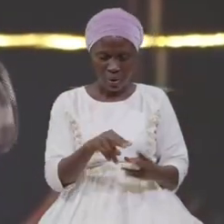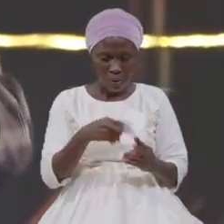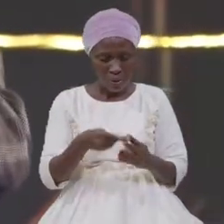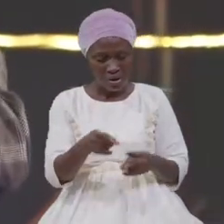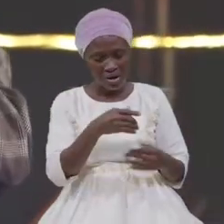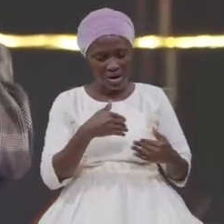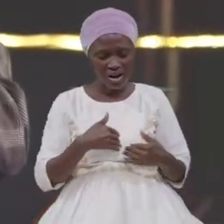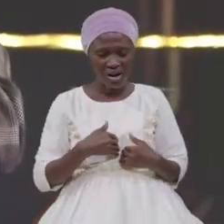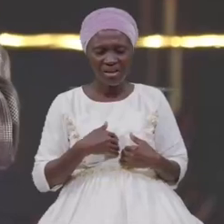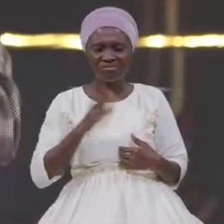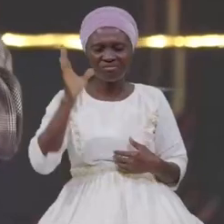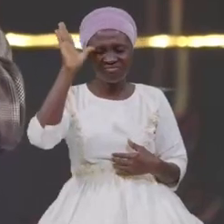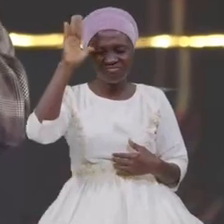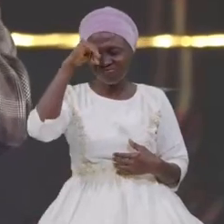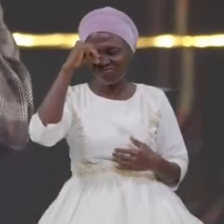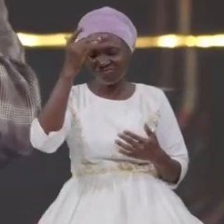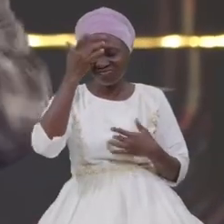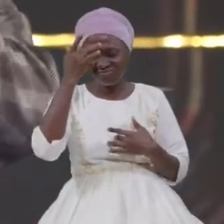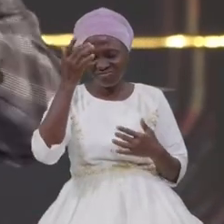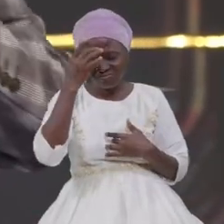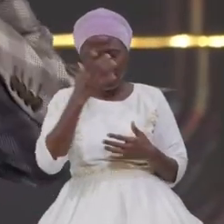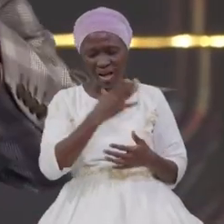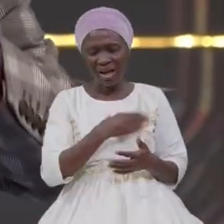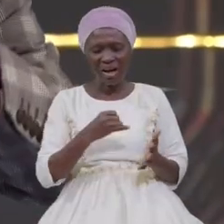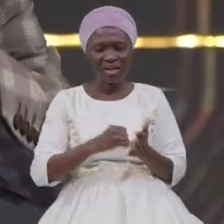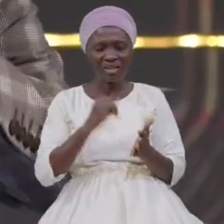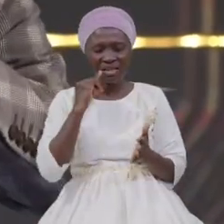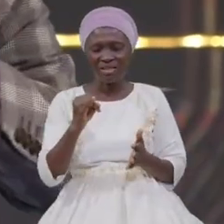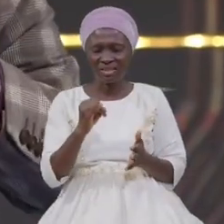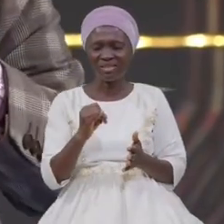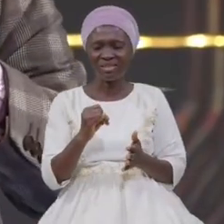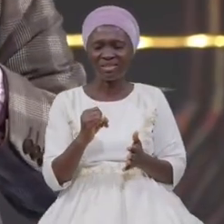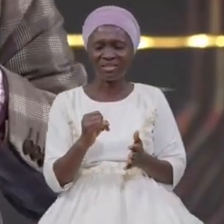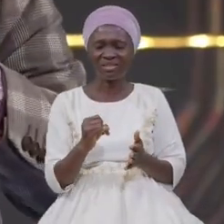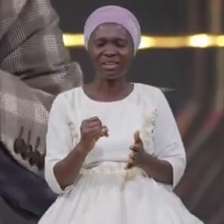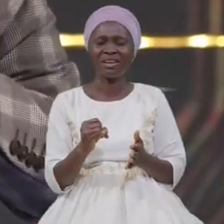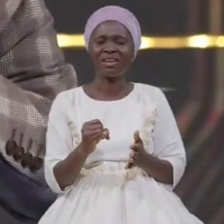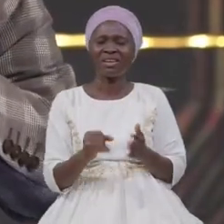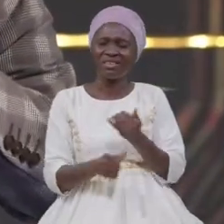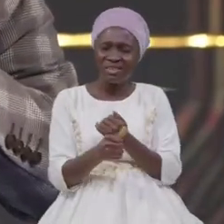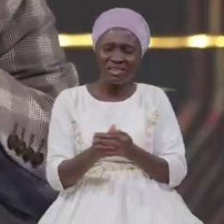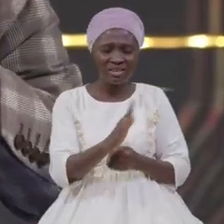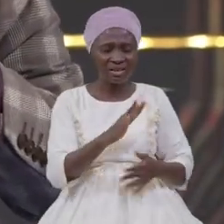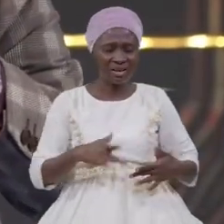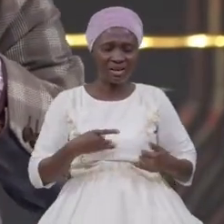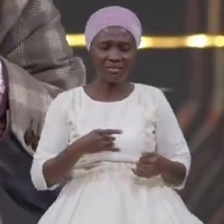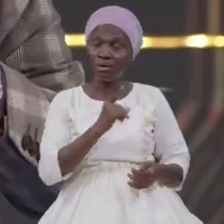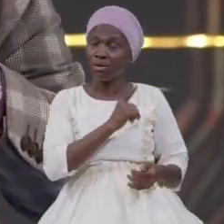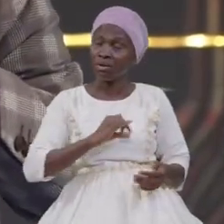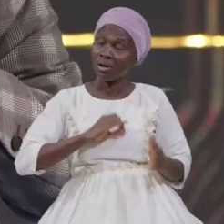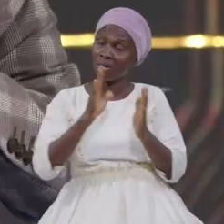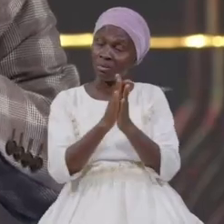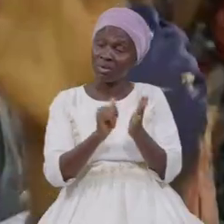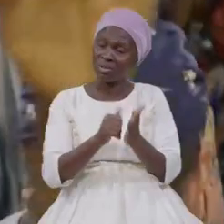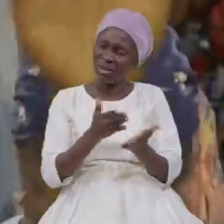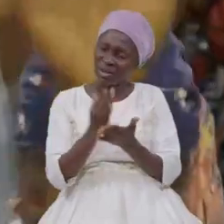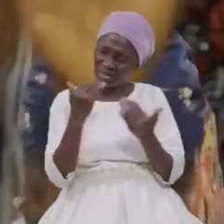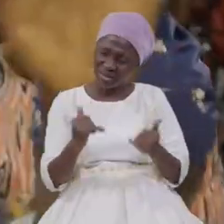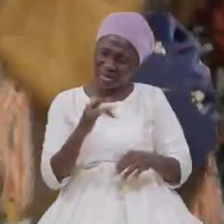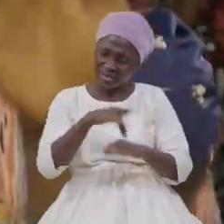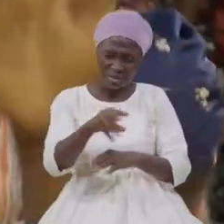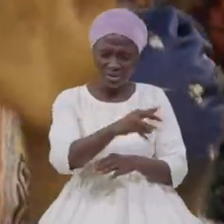vénériennes, et cela menace leur vie. Je prie, Seigneur, maintenant même, touche-les,